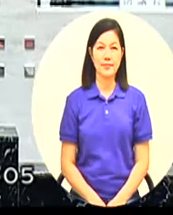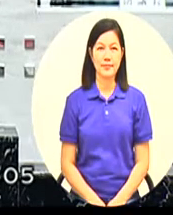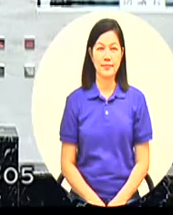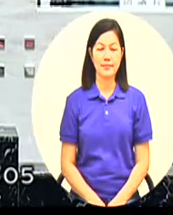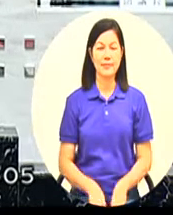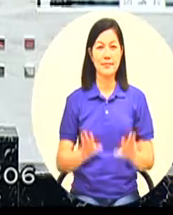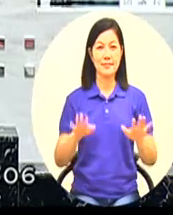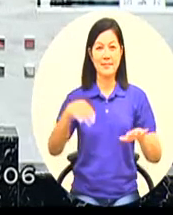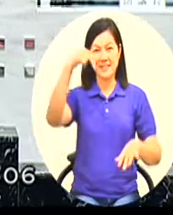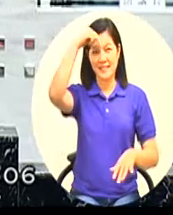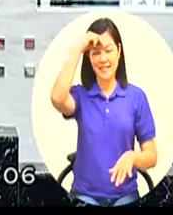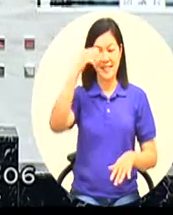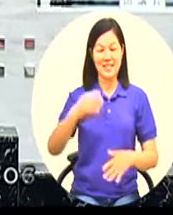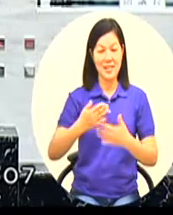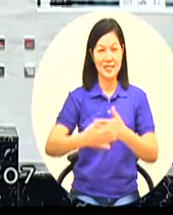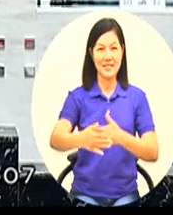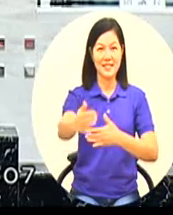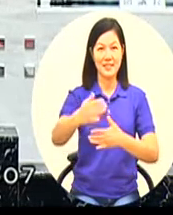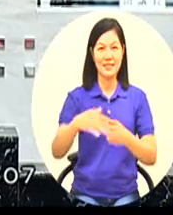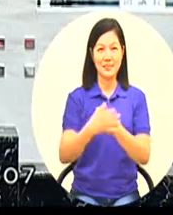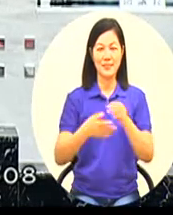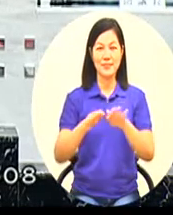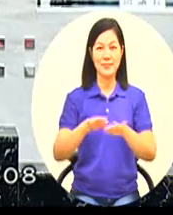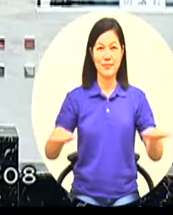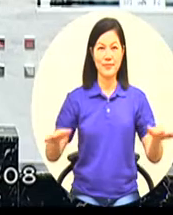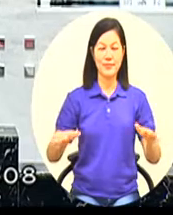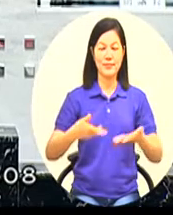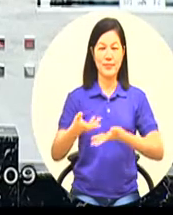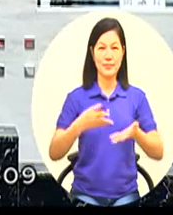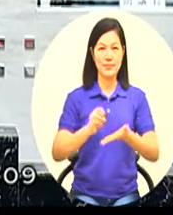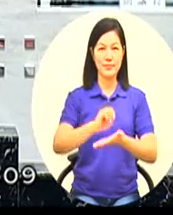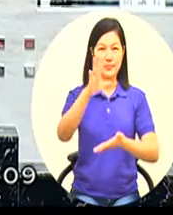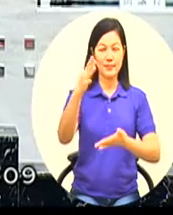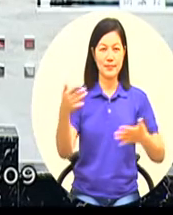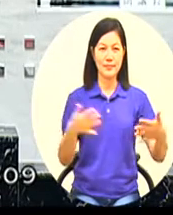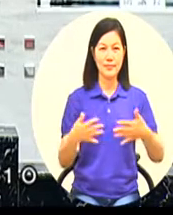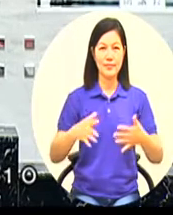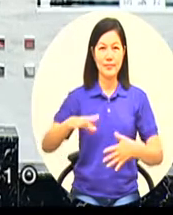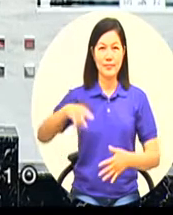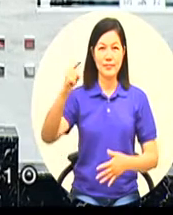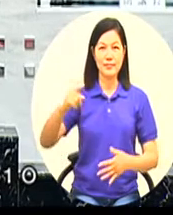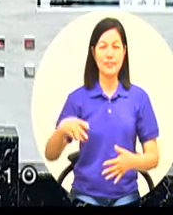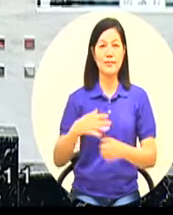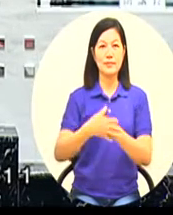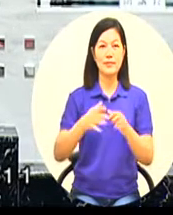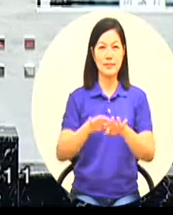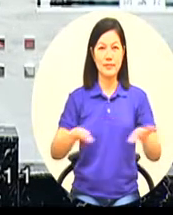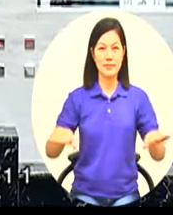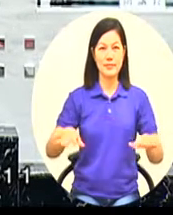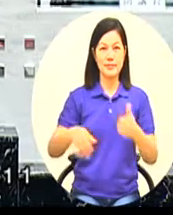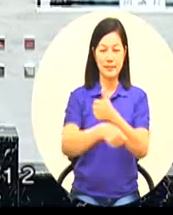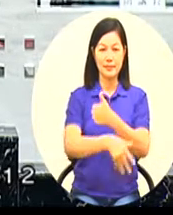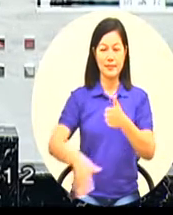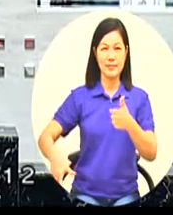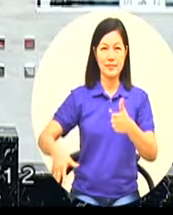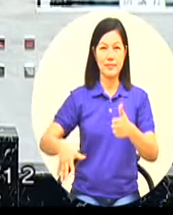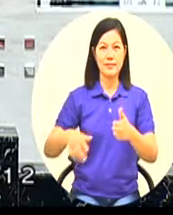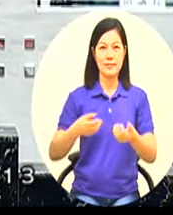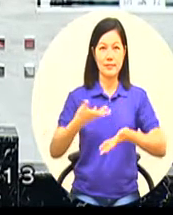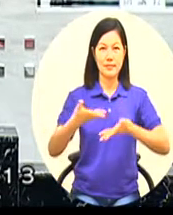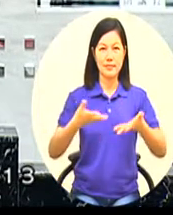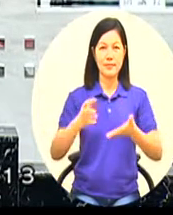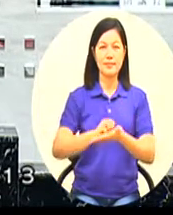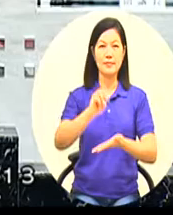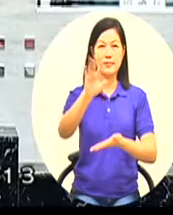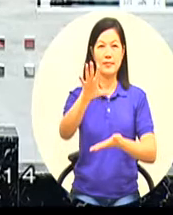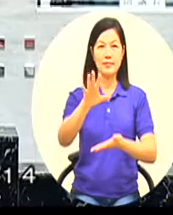今天下午的议程进行保安部门业务报告及质询。首先由保安部门各机关做业务报告，